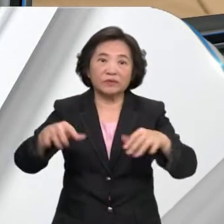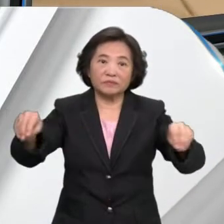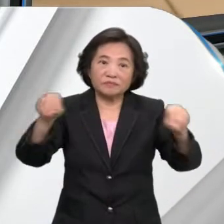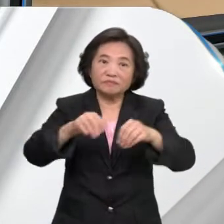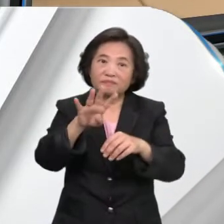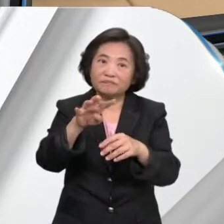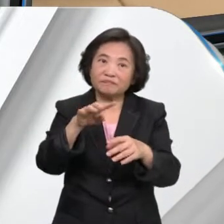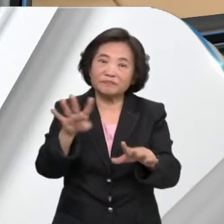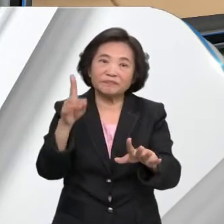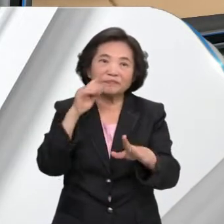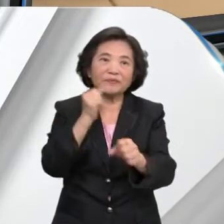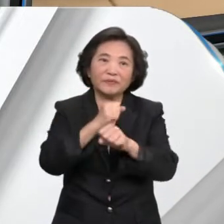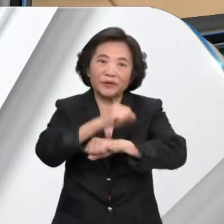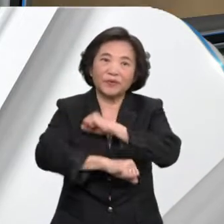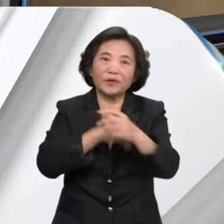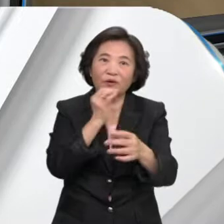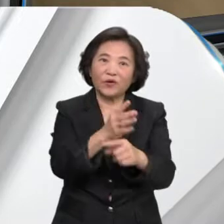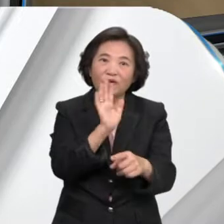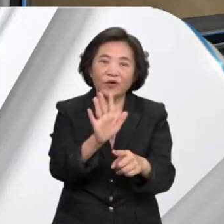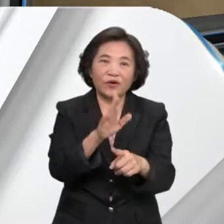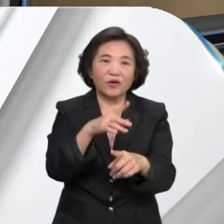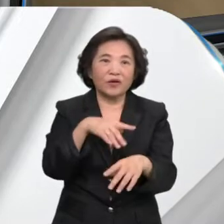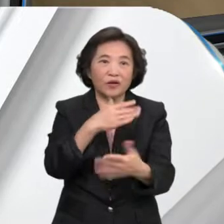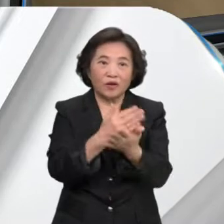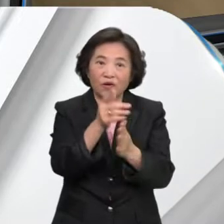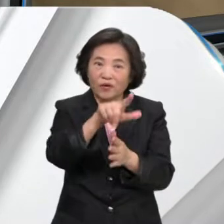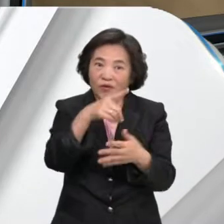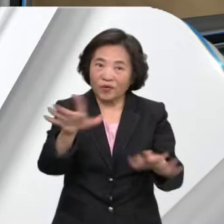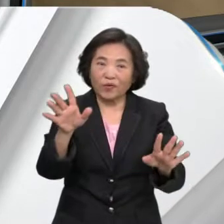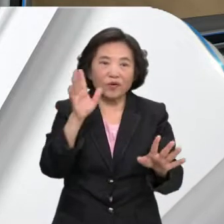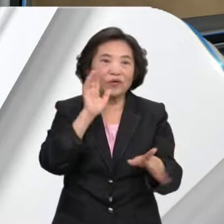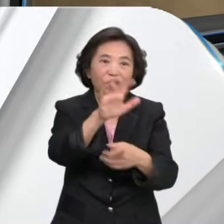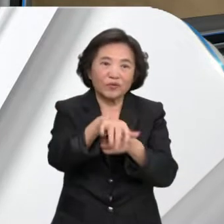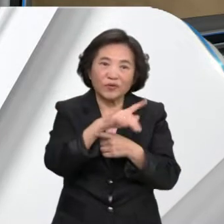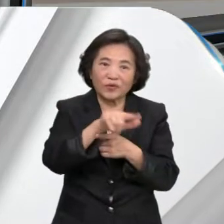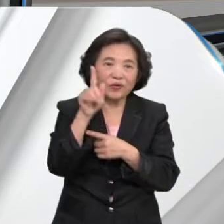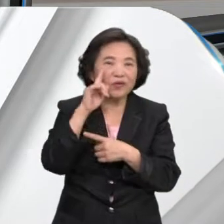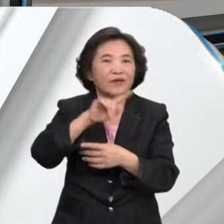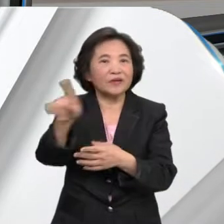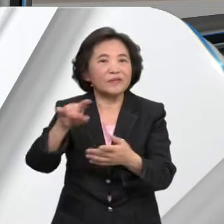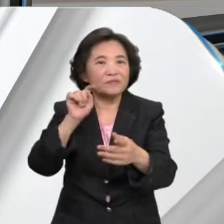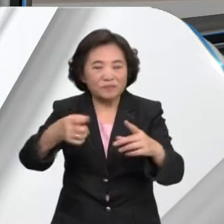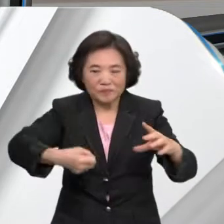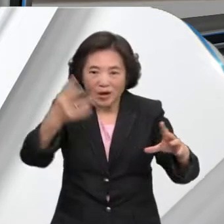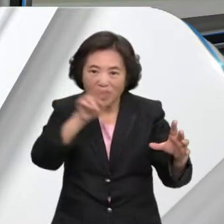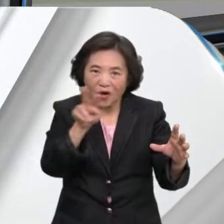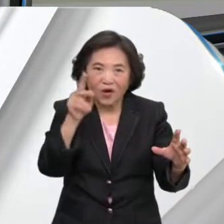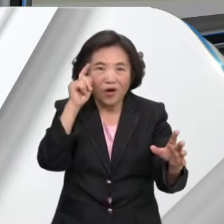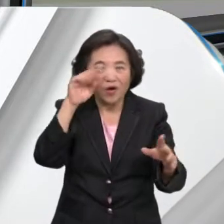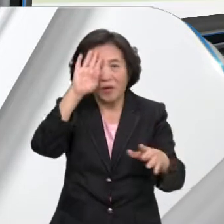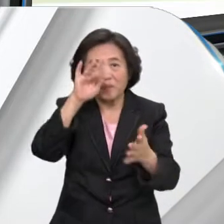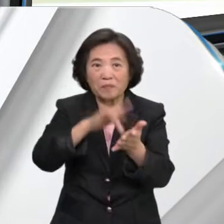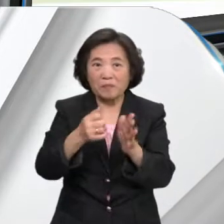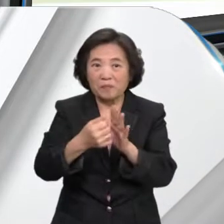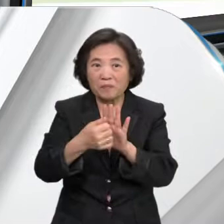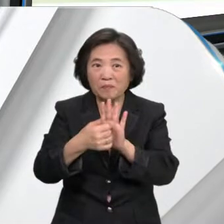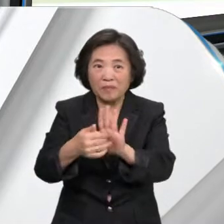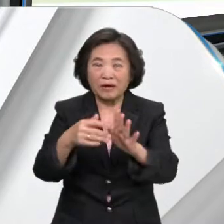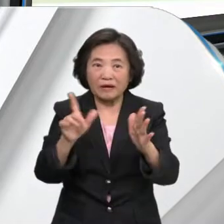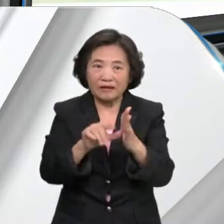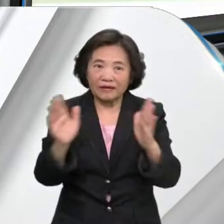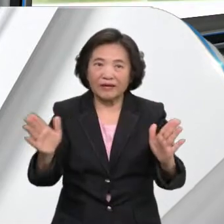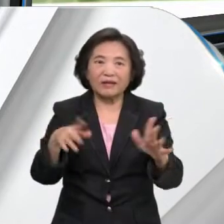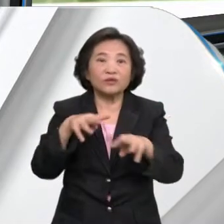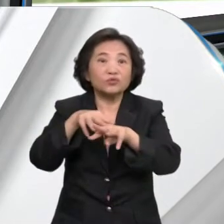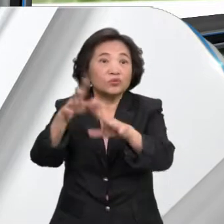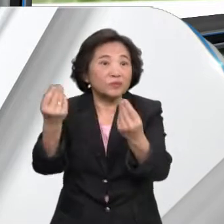台合作推出优惠活动，超过6000项国产的农产品被消费者对日前意见就算没出门也